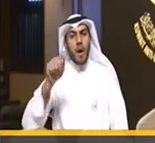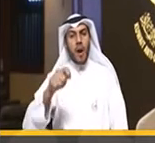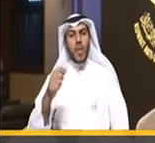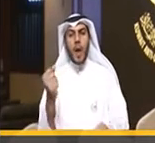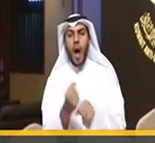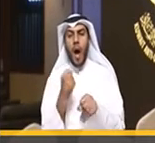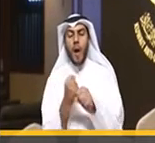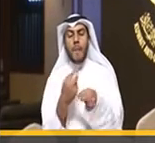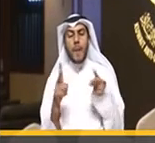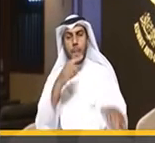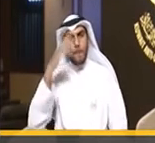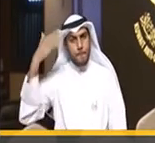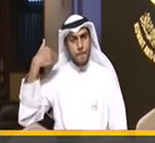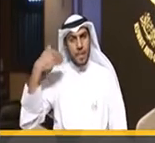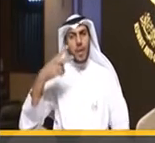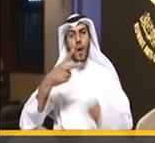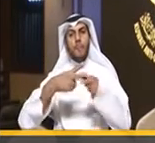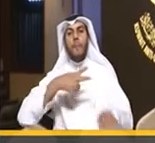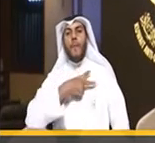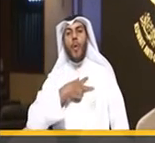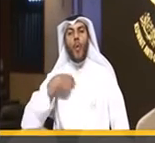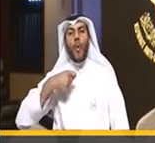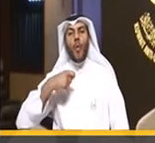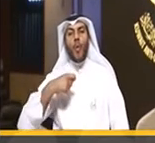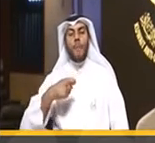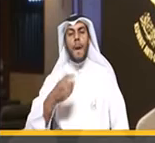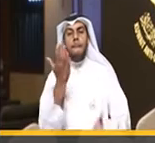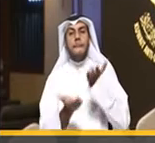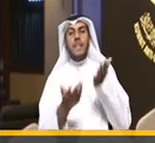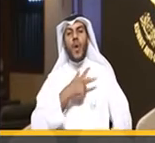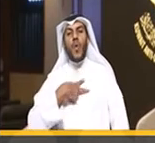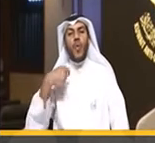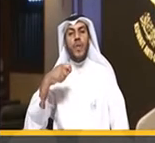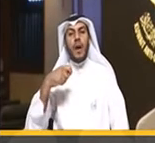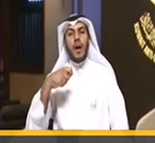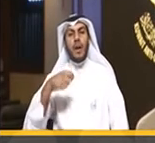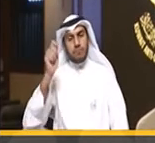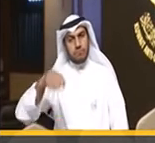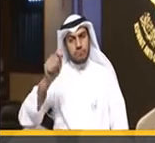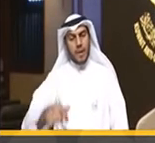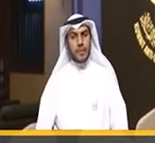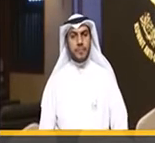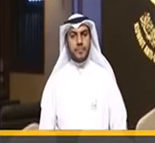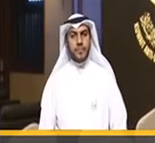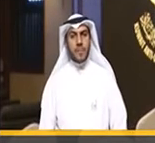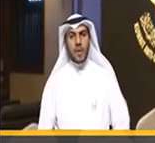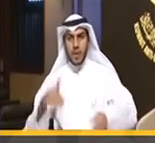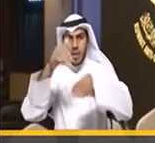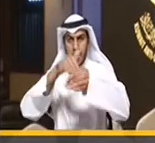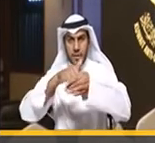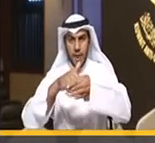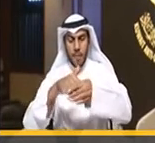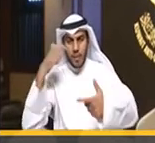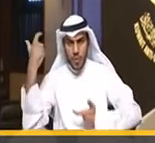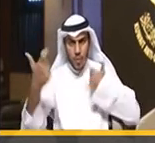في المحاكم الكويتية كقاضية، وأيضا يسعدنا أن نشوفها تدير مراكز الاقتراع، لأنها